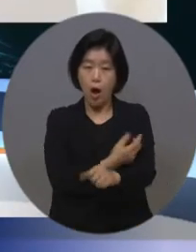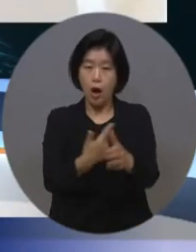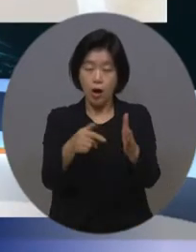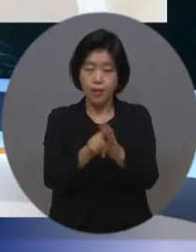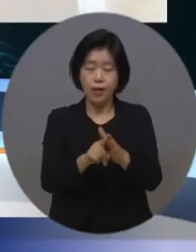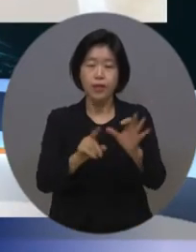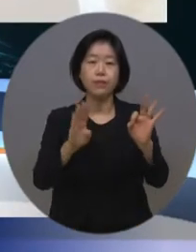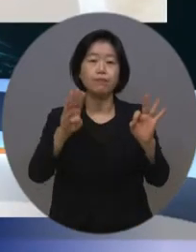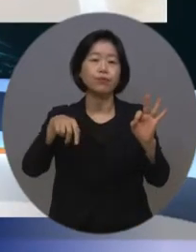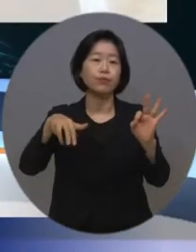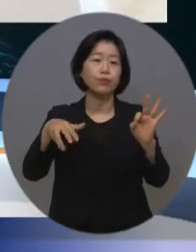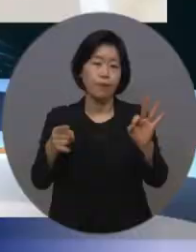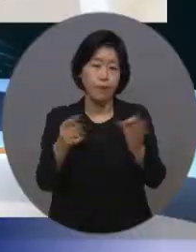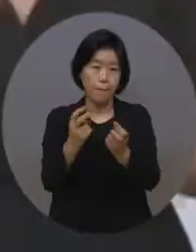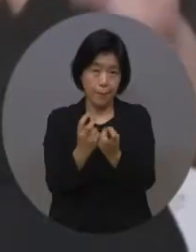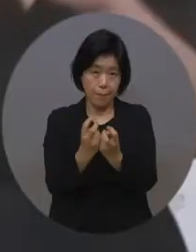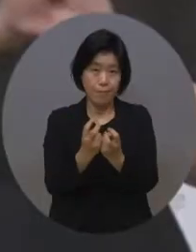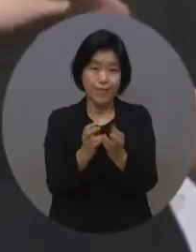방안을 추진하기로 했습니다.